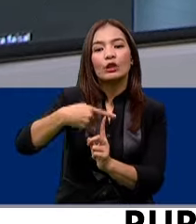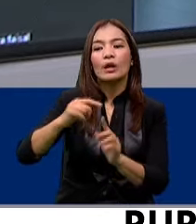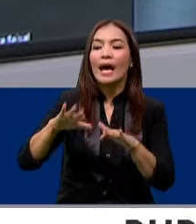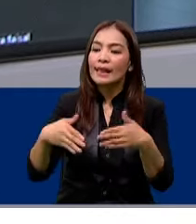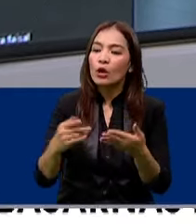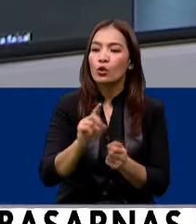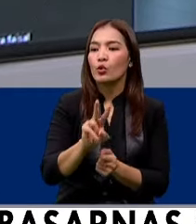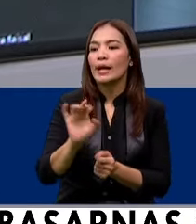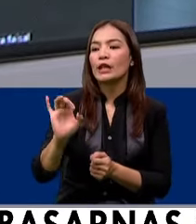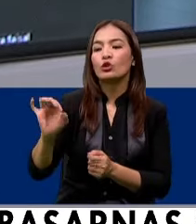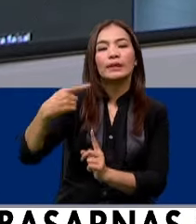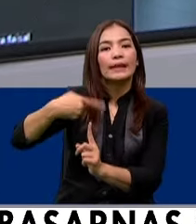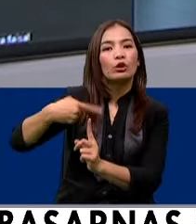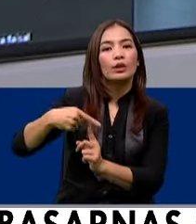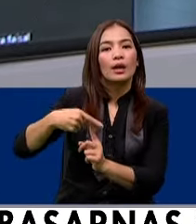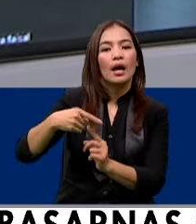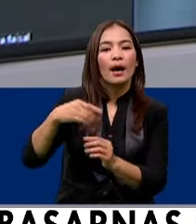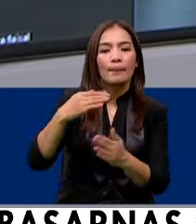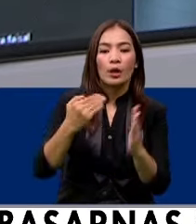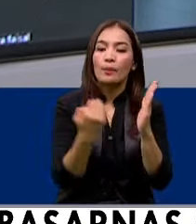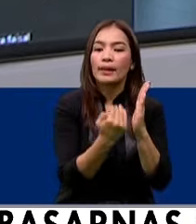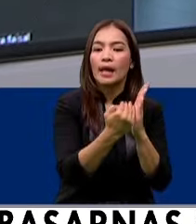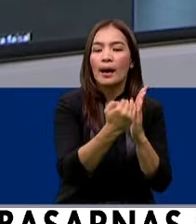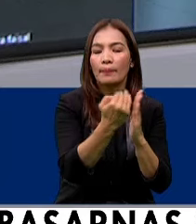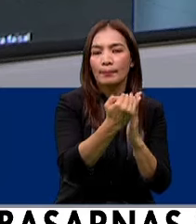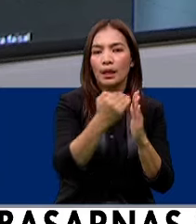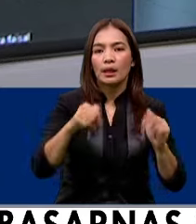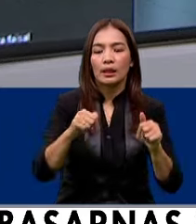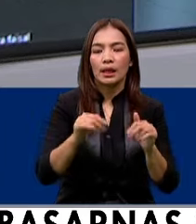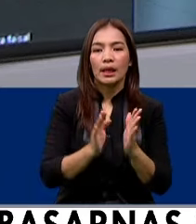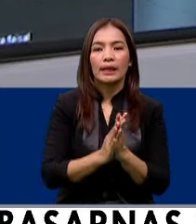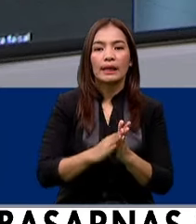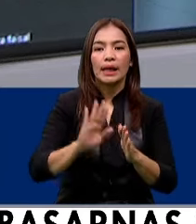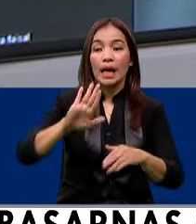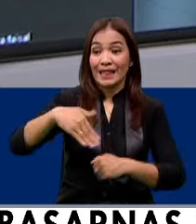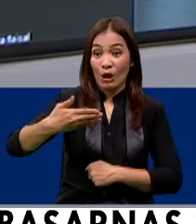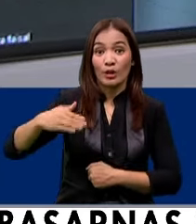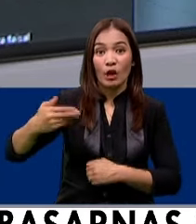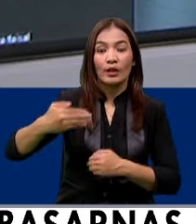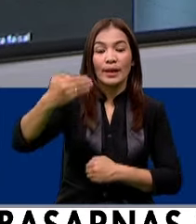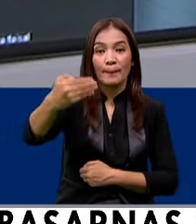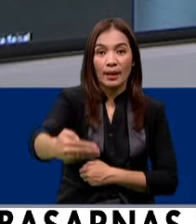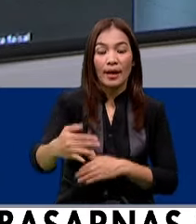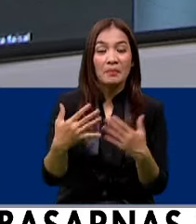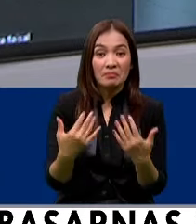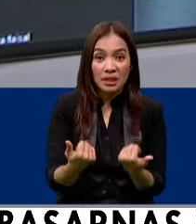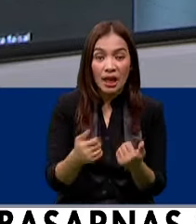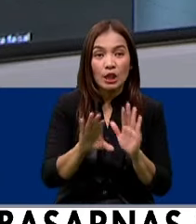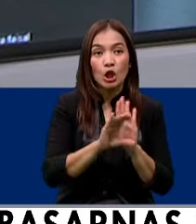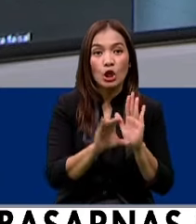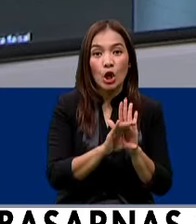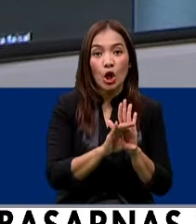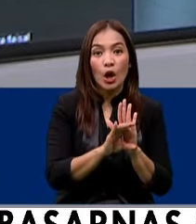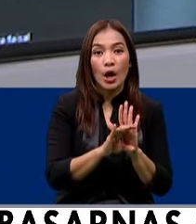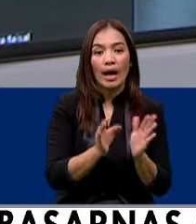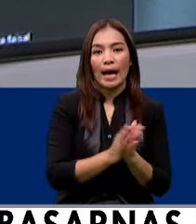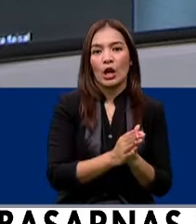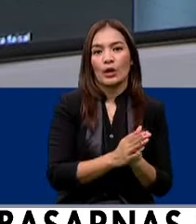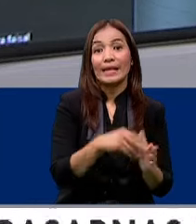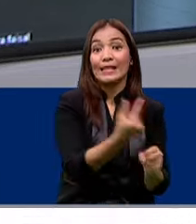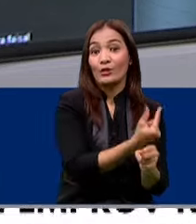triliun baru kemudian secara bertahap itu dilakukan di tahun-tahun berikut itu bisa kalau yang misalnya dipakai 100 triliun